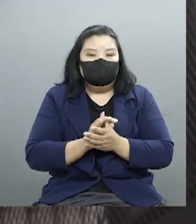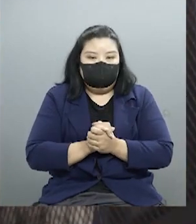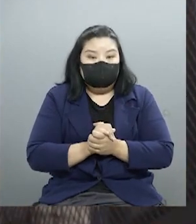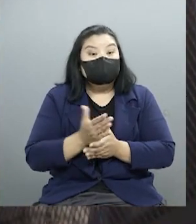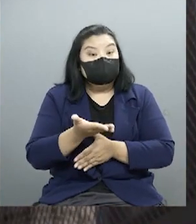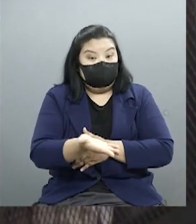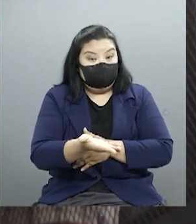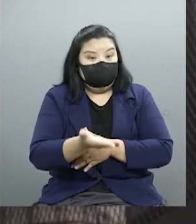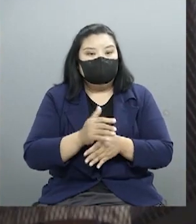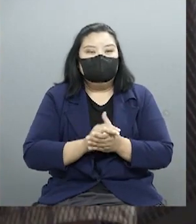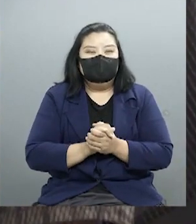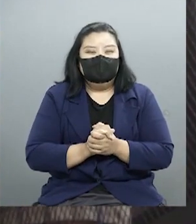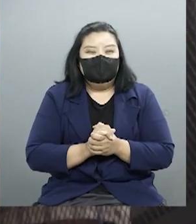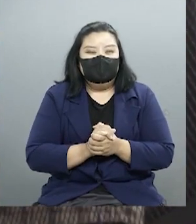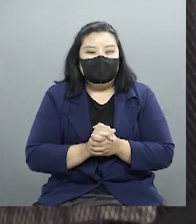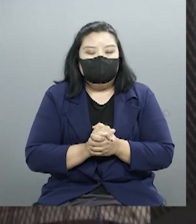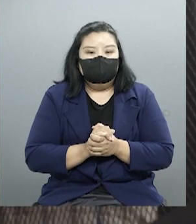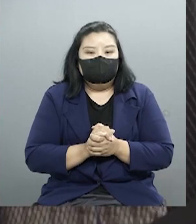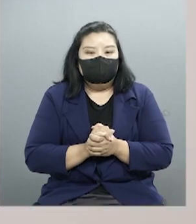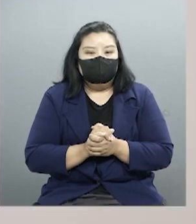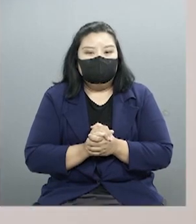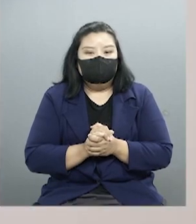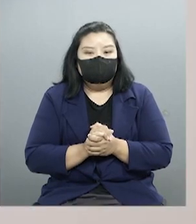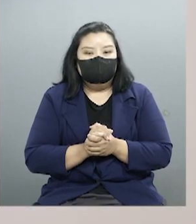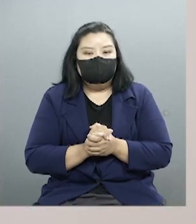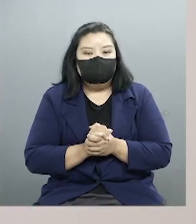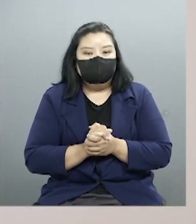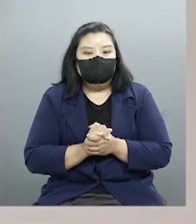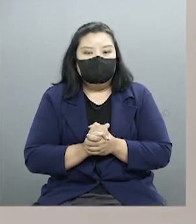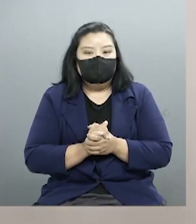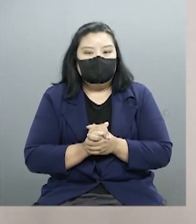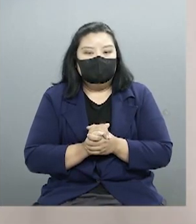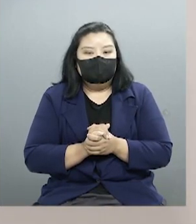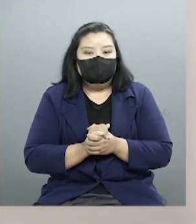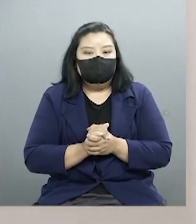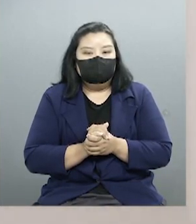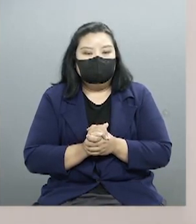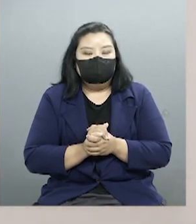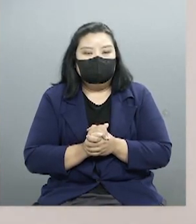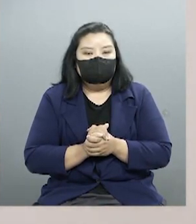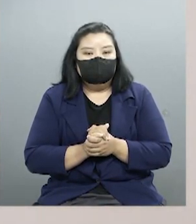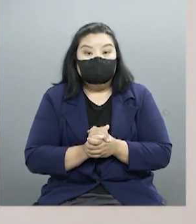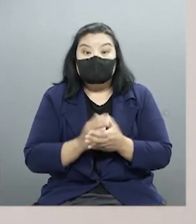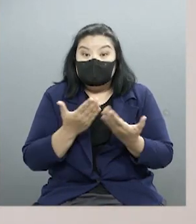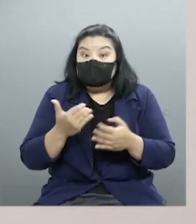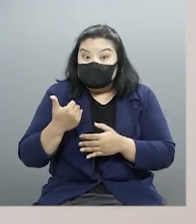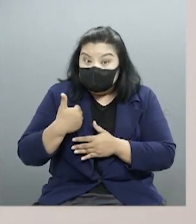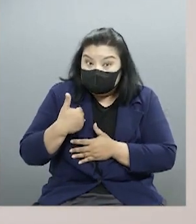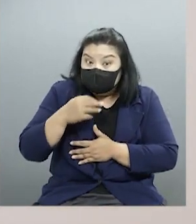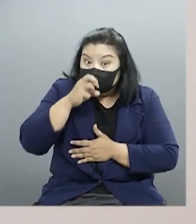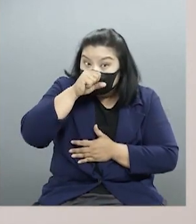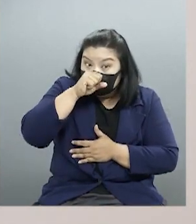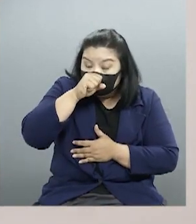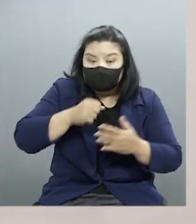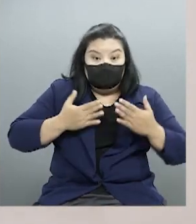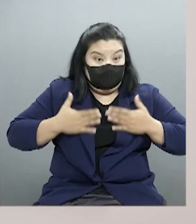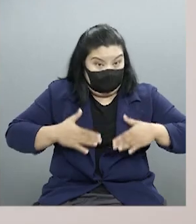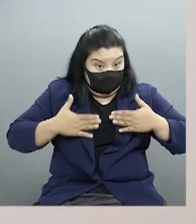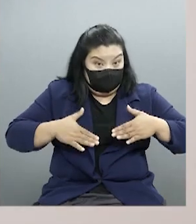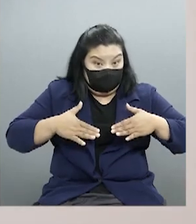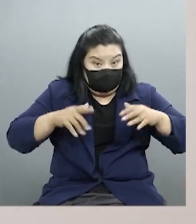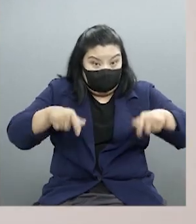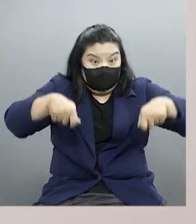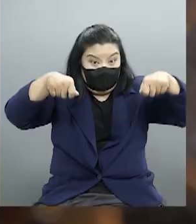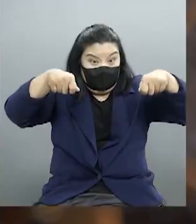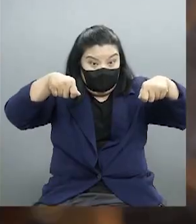มเบรได้ฉีกขาดออกจากกันแต่ผ้าผสมยังคงรับน้ำหนักได้ดีเยี่ยม การทดสอบโดยการนำผ้านะฮะแล้วก็ผูก